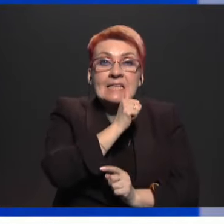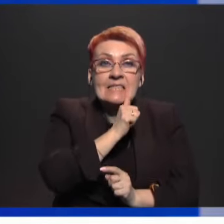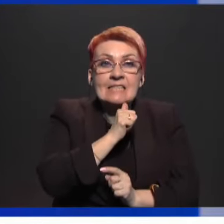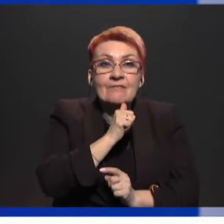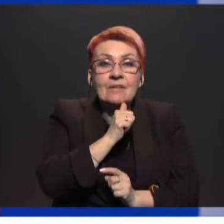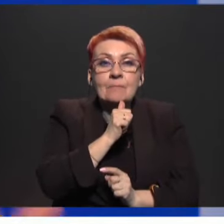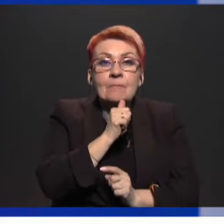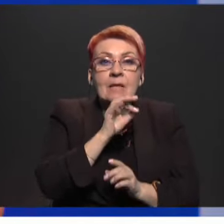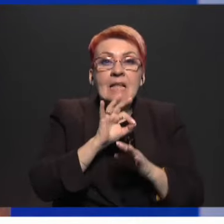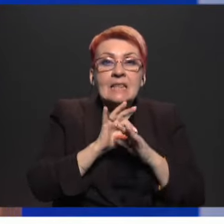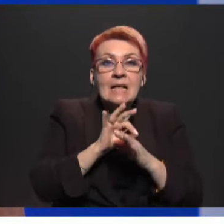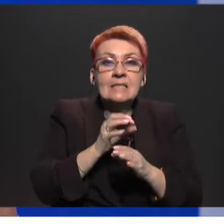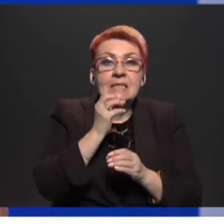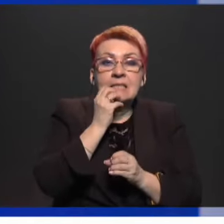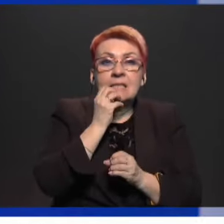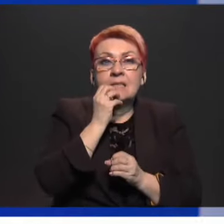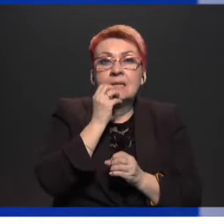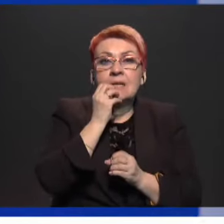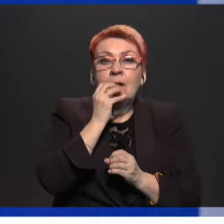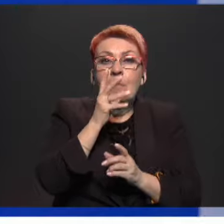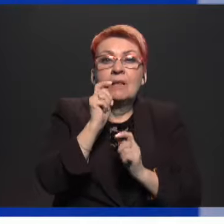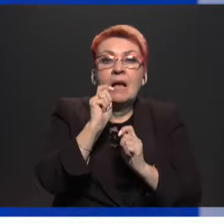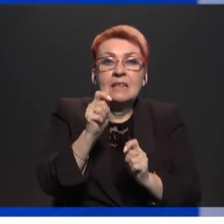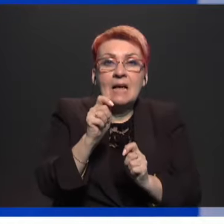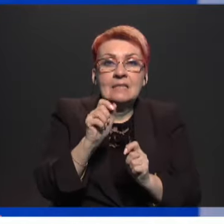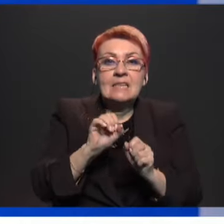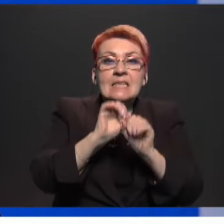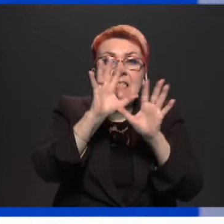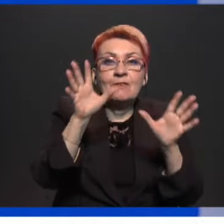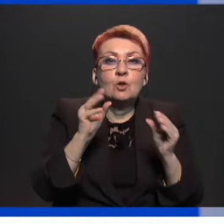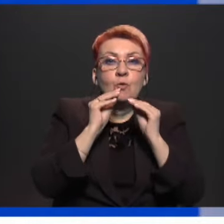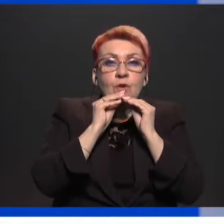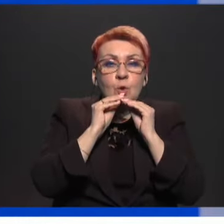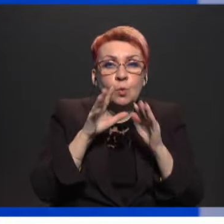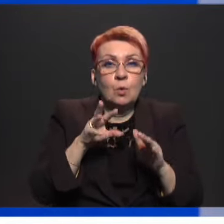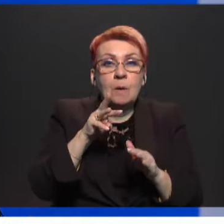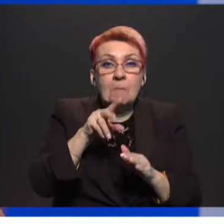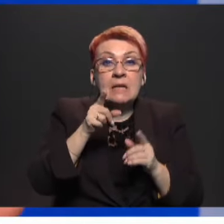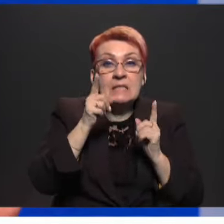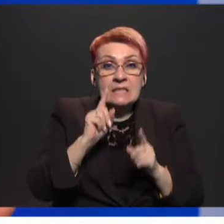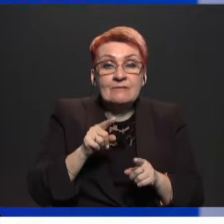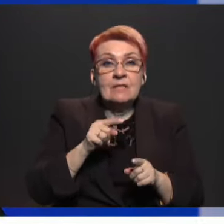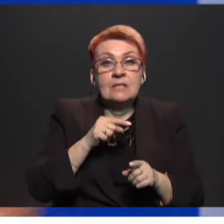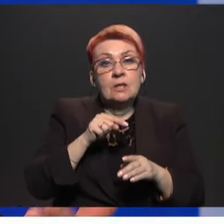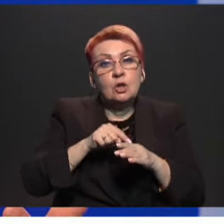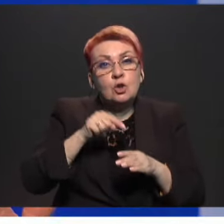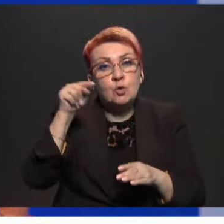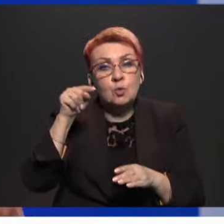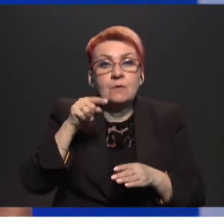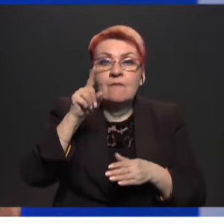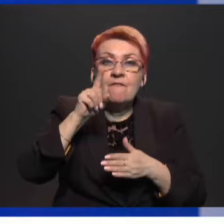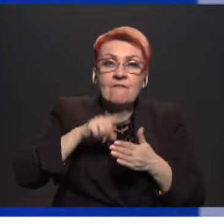материальным носителем благодати, действия Святого Духа. Мы действительно верим и чувствуем, что этот